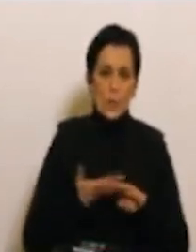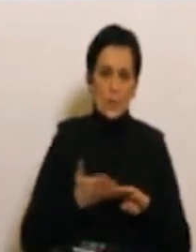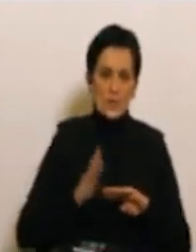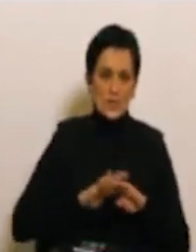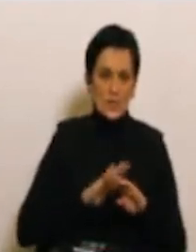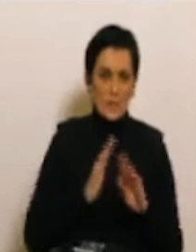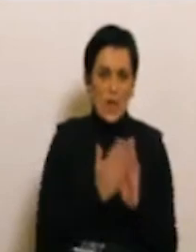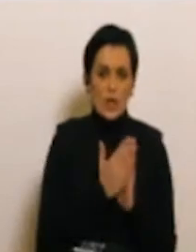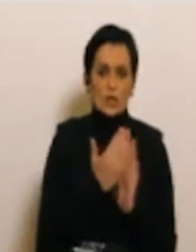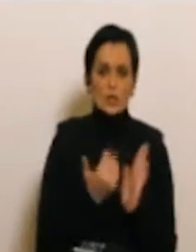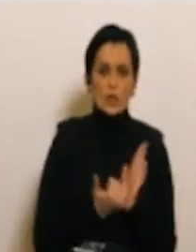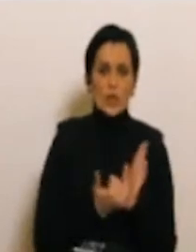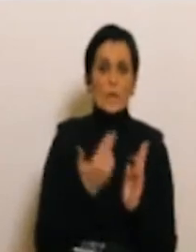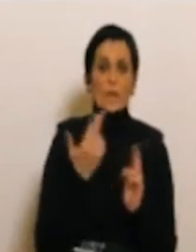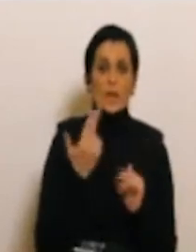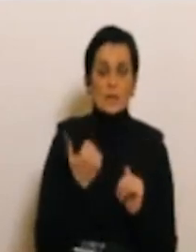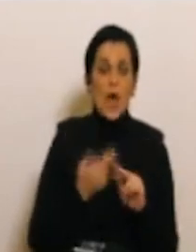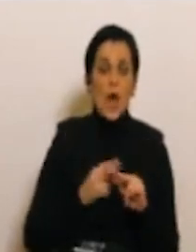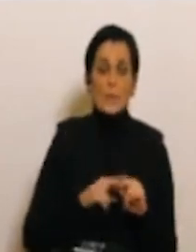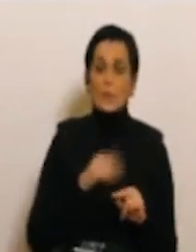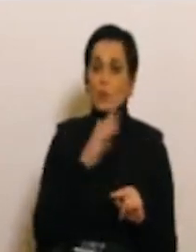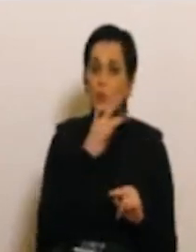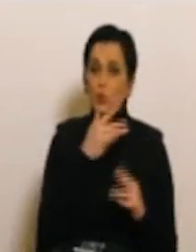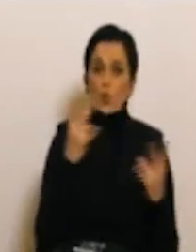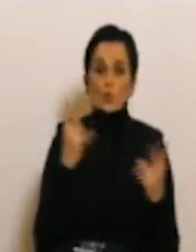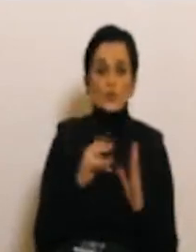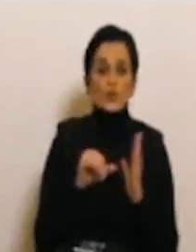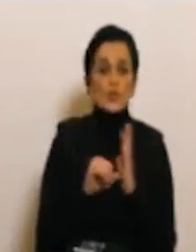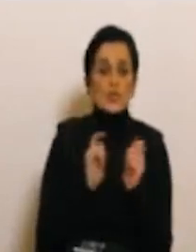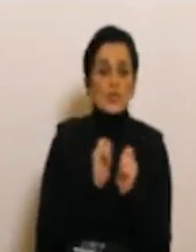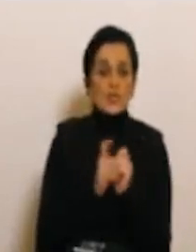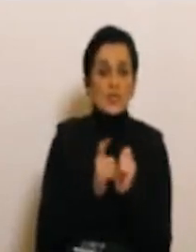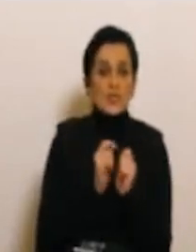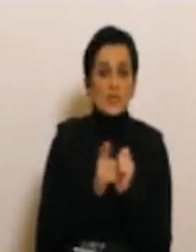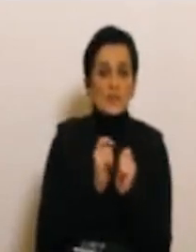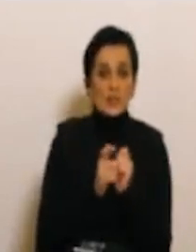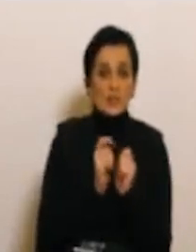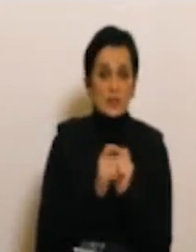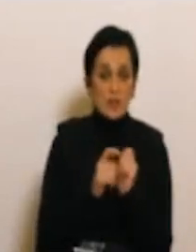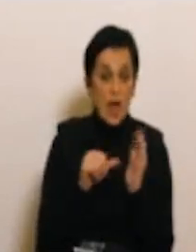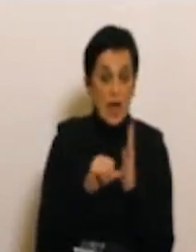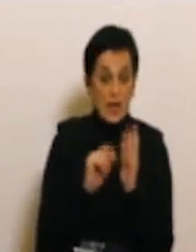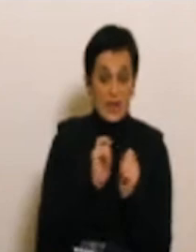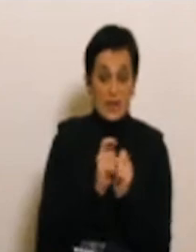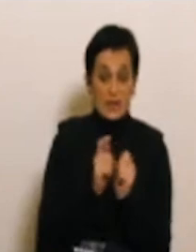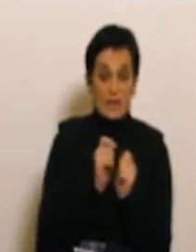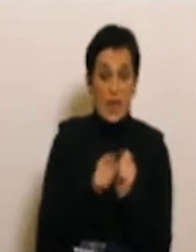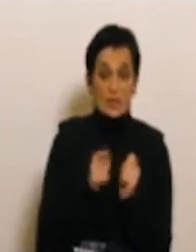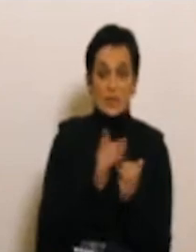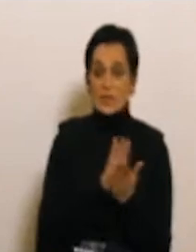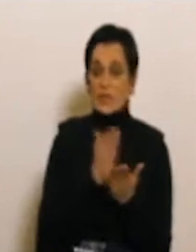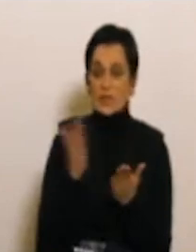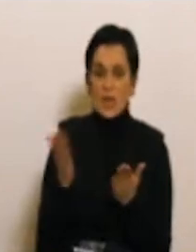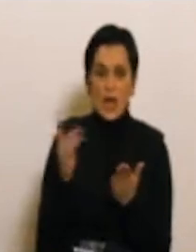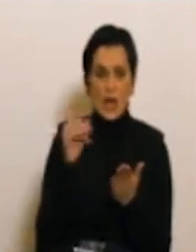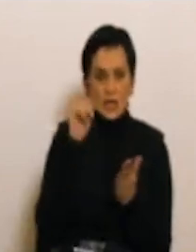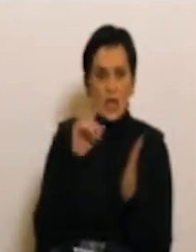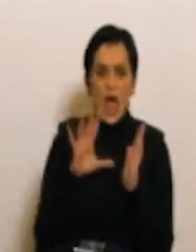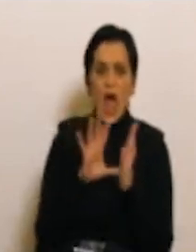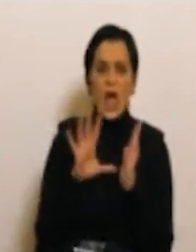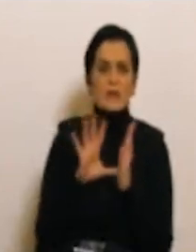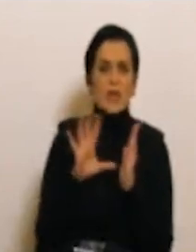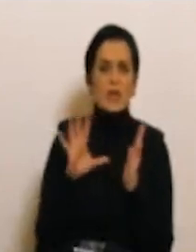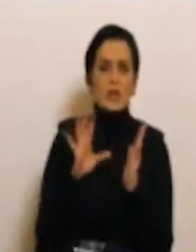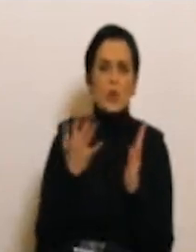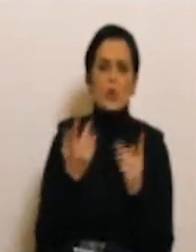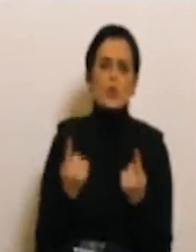და ამავდროულად გვჭირდება ინვესტიციების მოზიდვა. ინვესტიციების ნაწილში ყველამ ვიცით, რომ ენერგეტიკა არის უმსხვილესი სექტორი,